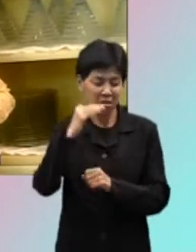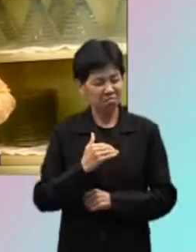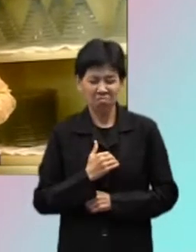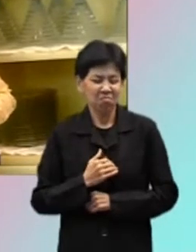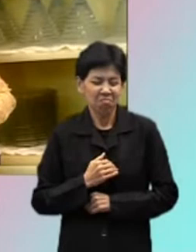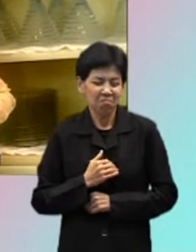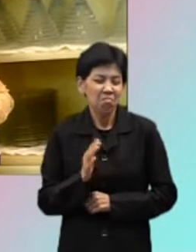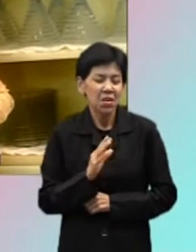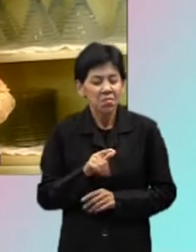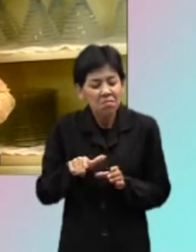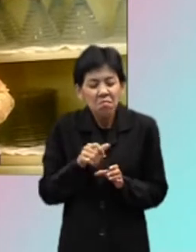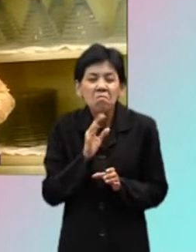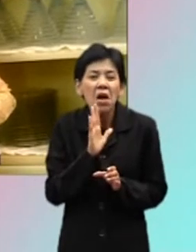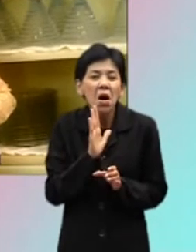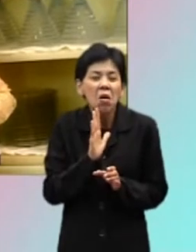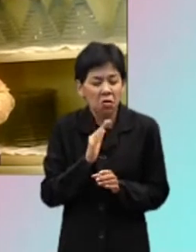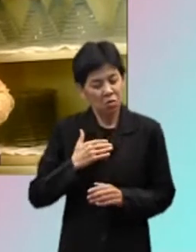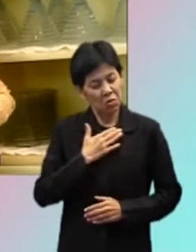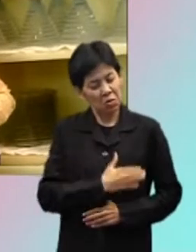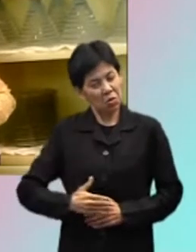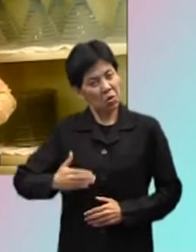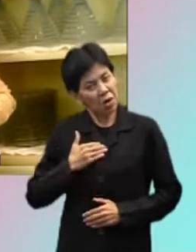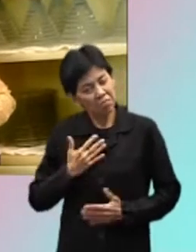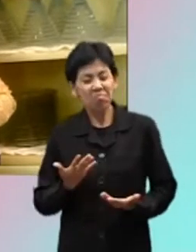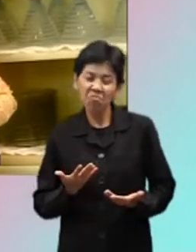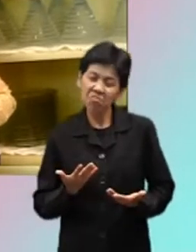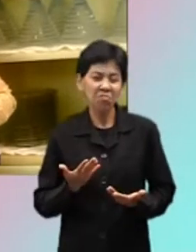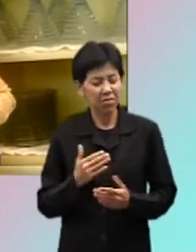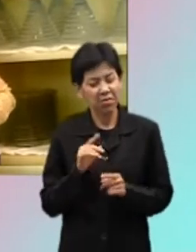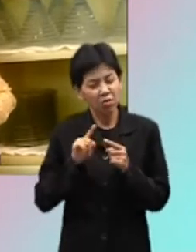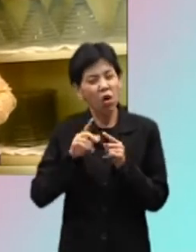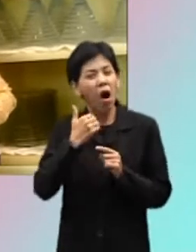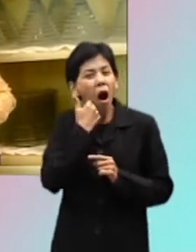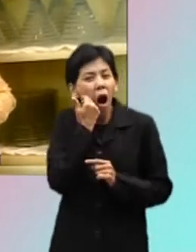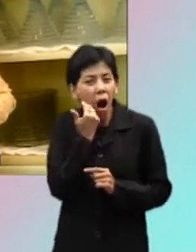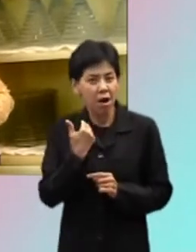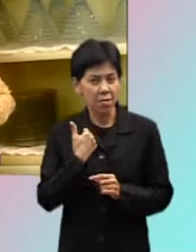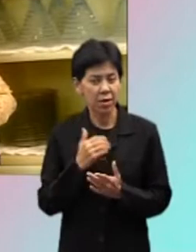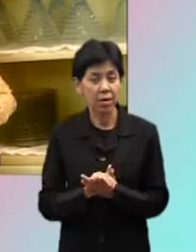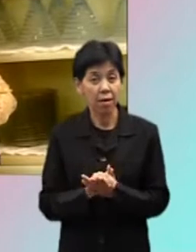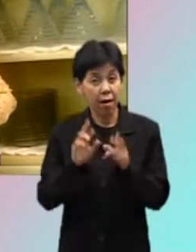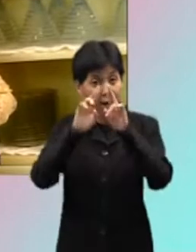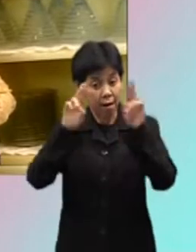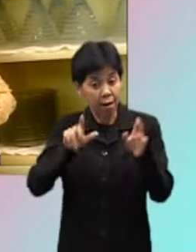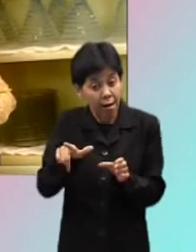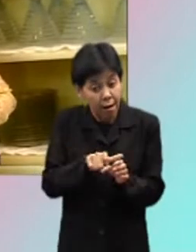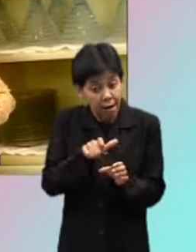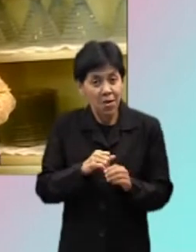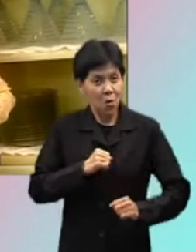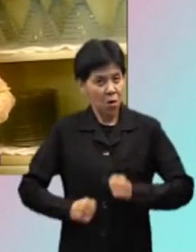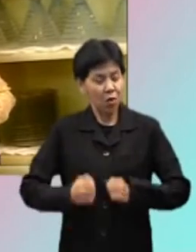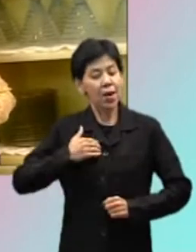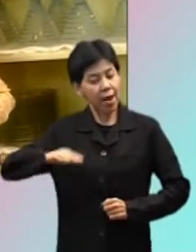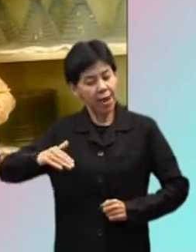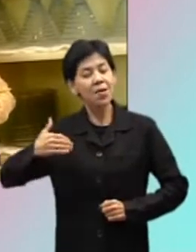าทานไอศกรีมเนื่องจากว่าสุขภาพข้อที่1ข้อที่2อายนะคะร้านไอศกรีมทั่วไปเนี่ยจะมีวัยรุ่นกับเด็กเท่